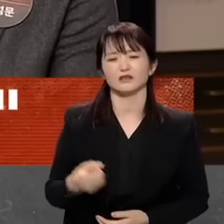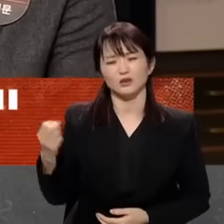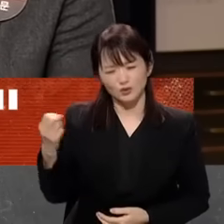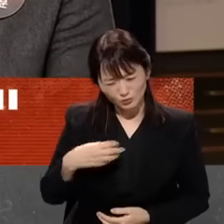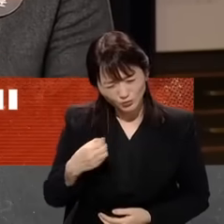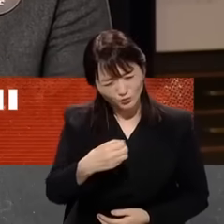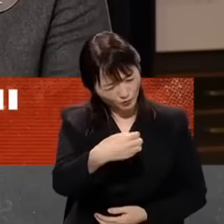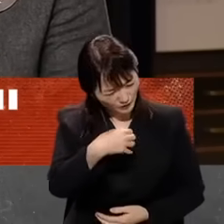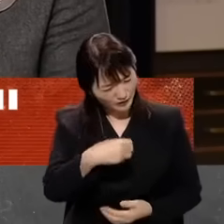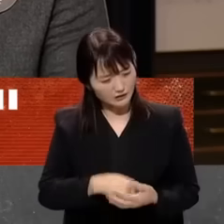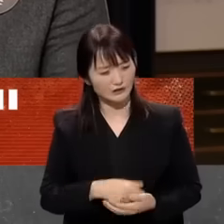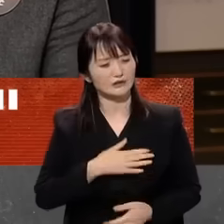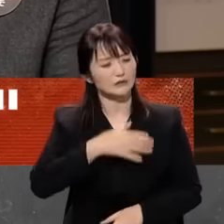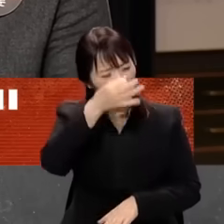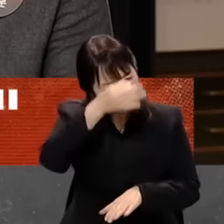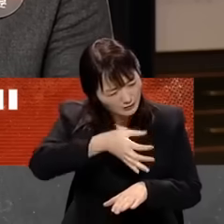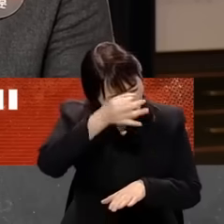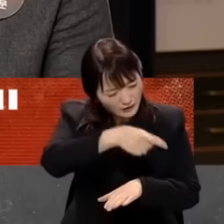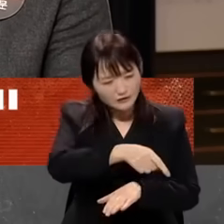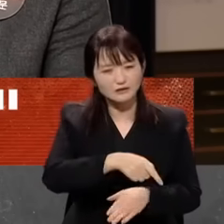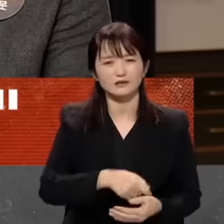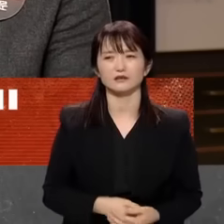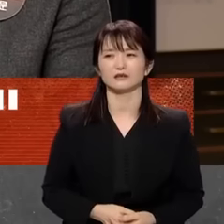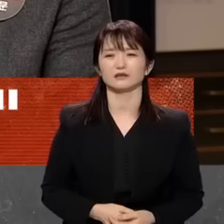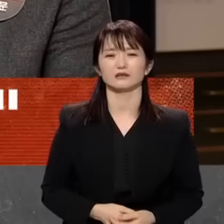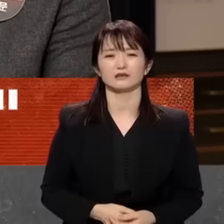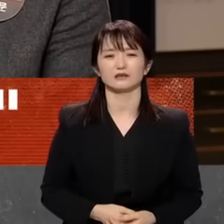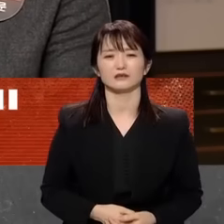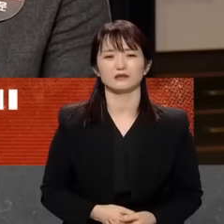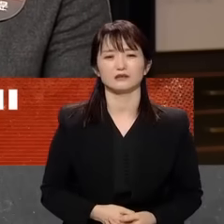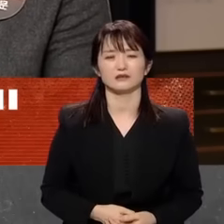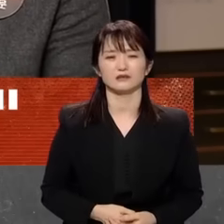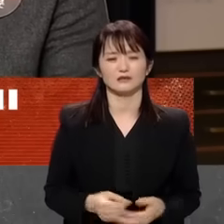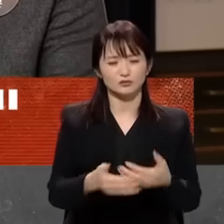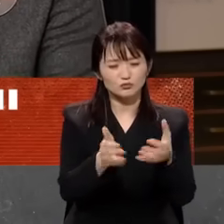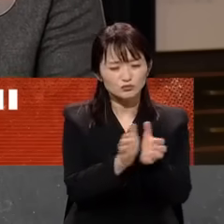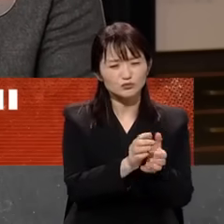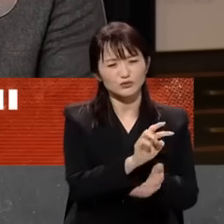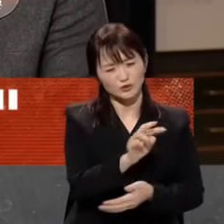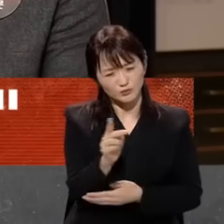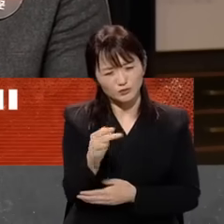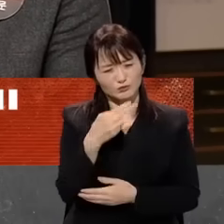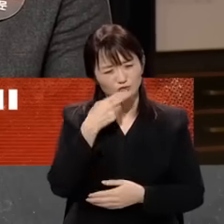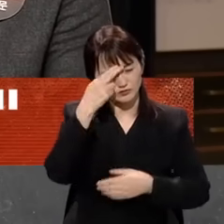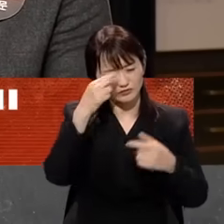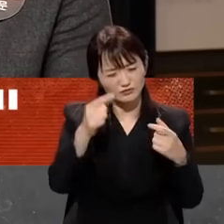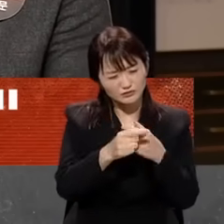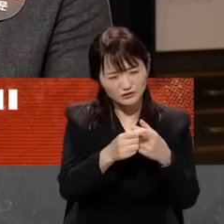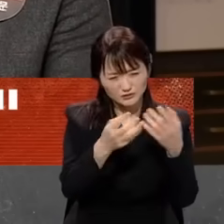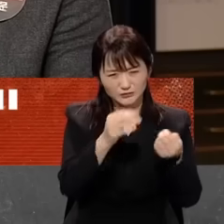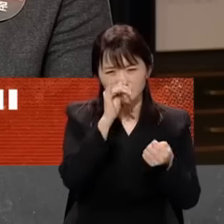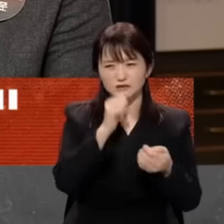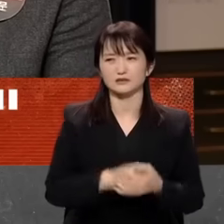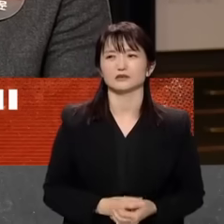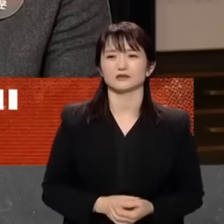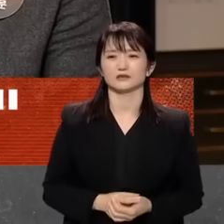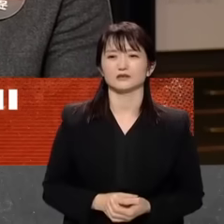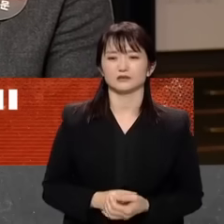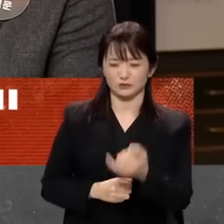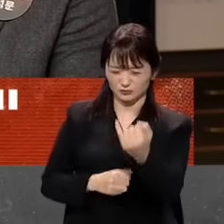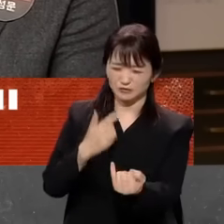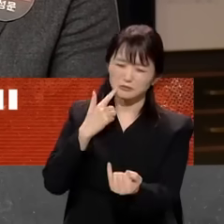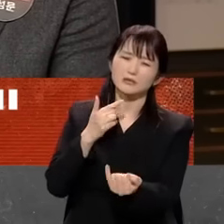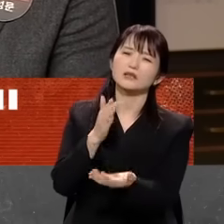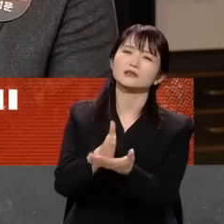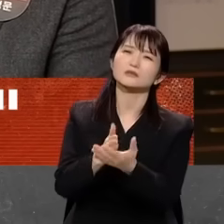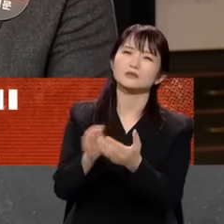들어왔었지만 그랬잖아 야 한참 부서 기우고 술자리 많았을 텐데 야 그리고 청자 불할 거 하나도 없어 야 그